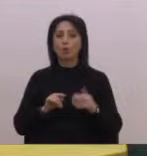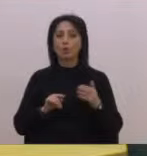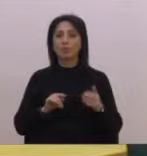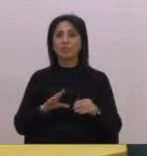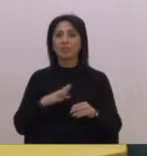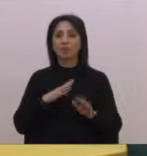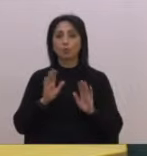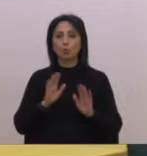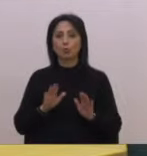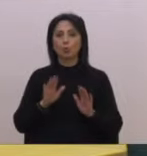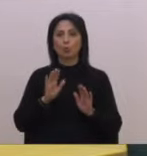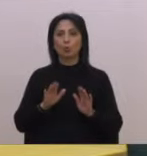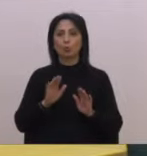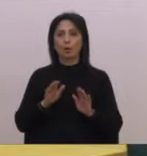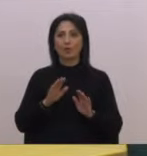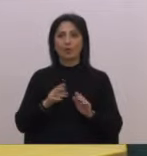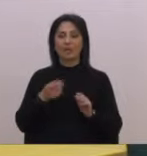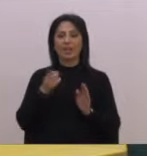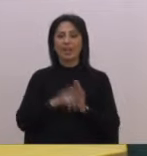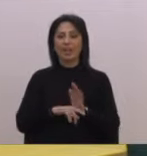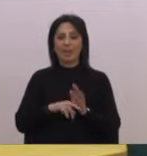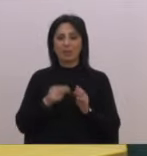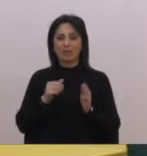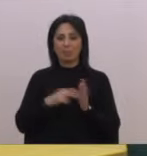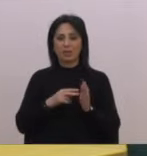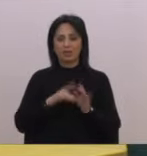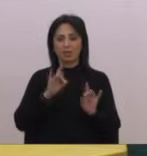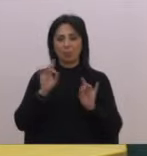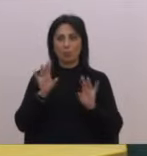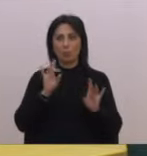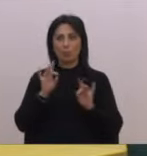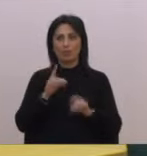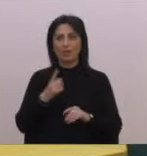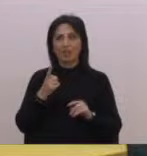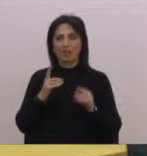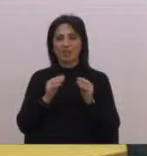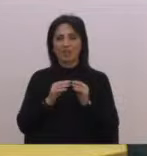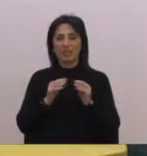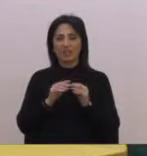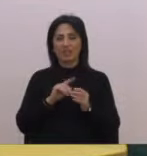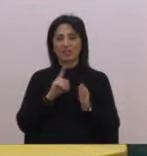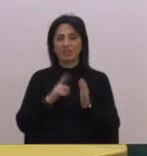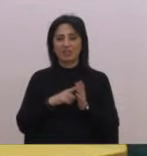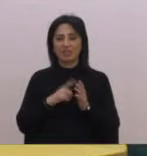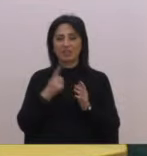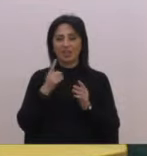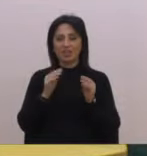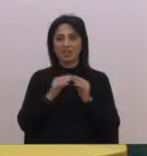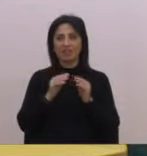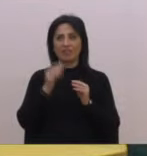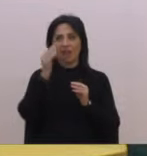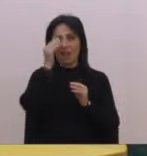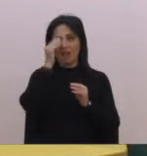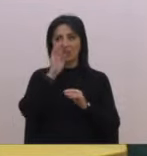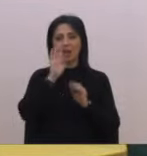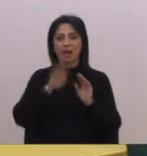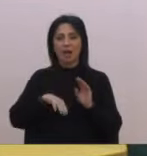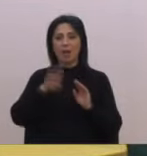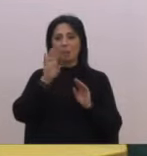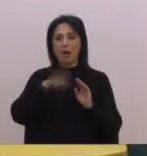იყო მხოლოდ და მხოლოდ იაფასიანი პოპულიზმი. Ერთი და იგივე საკითხზე, ერთი და იგივე აზრები